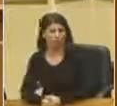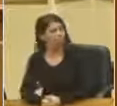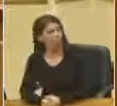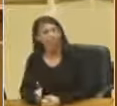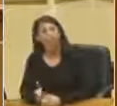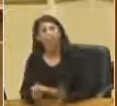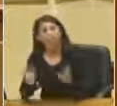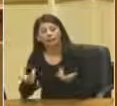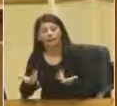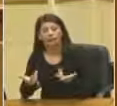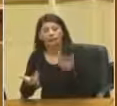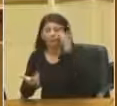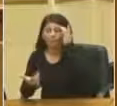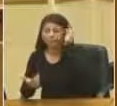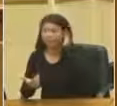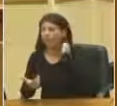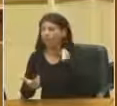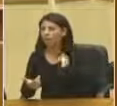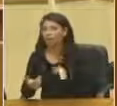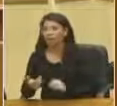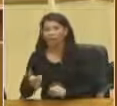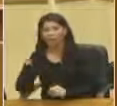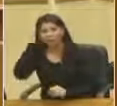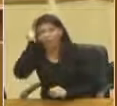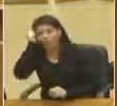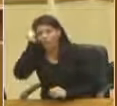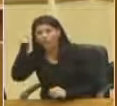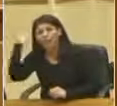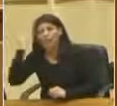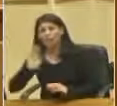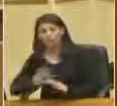Γιατί δεν μπορούν να πιστέψουν στην